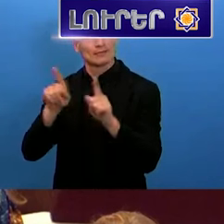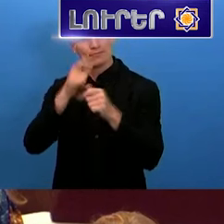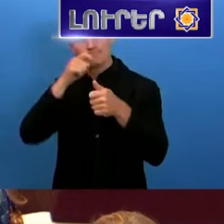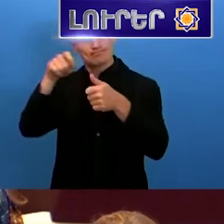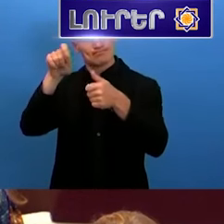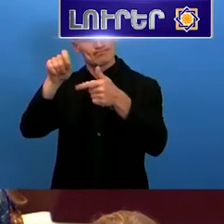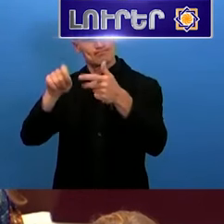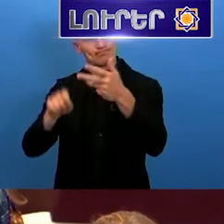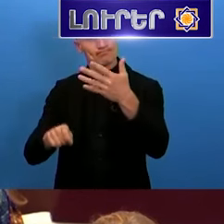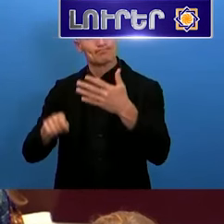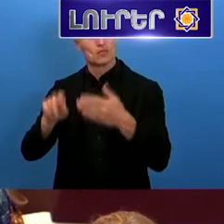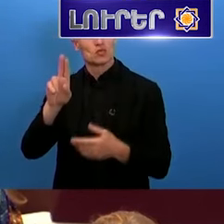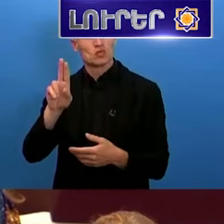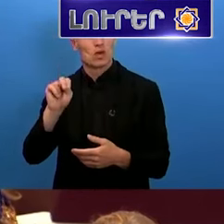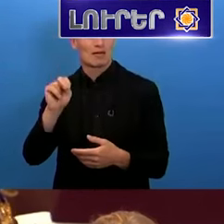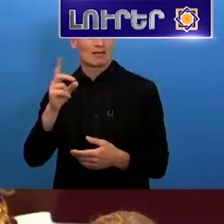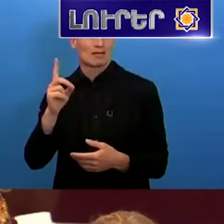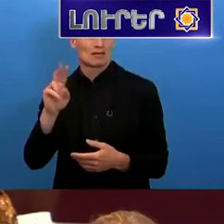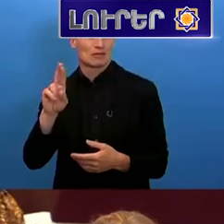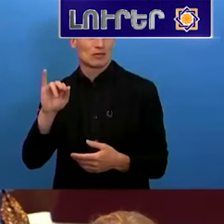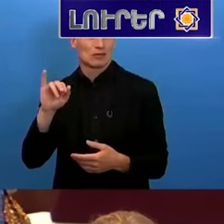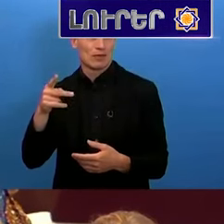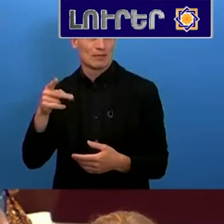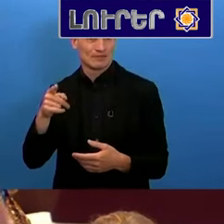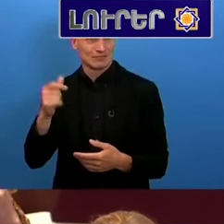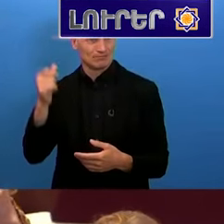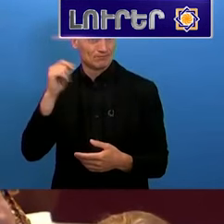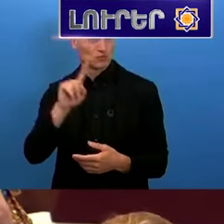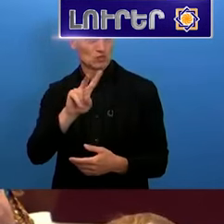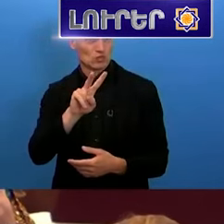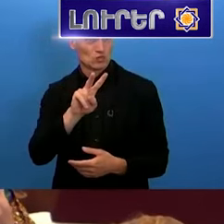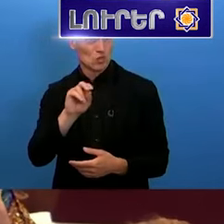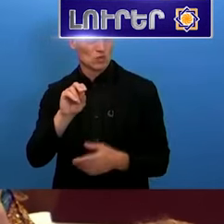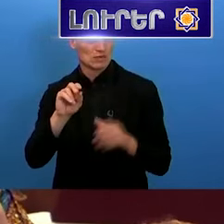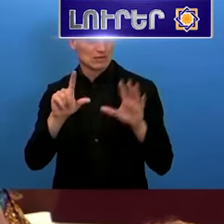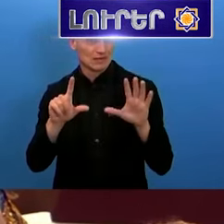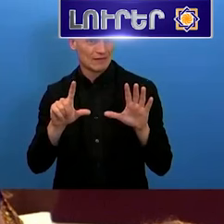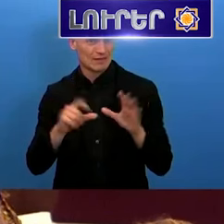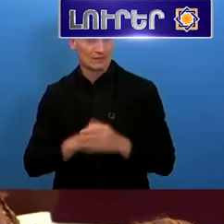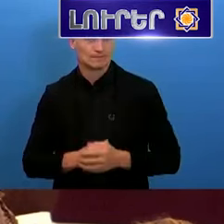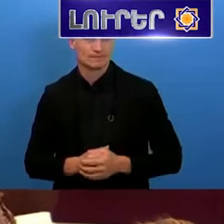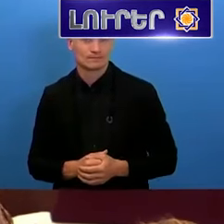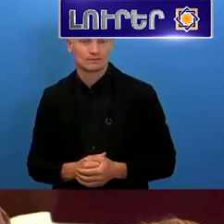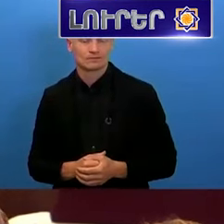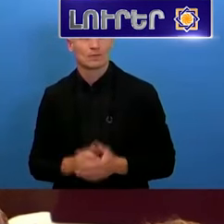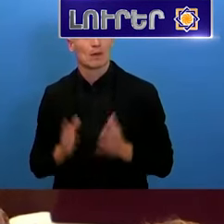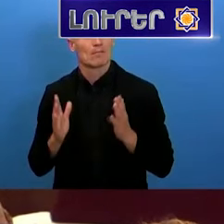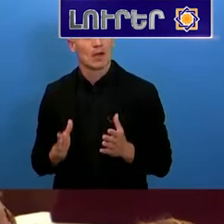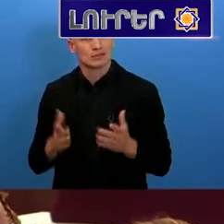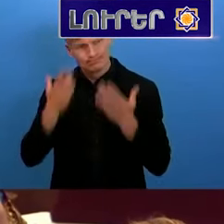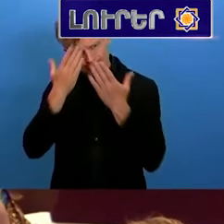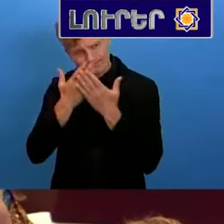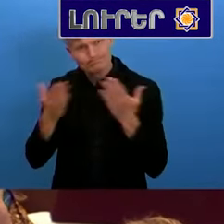հուսայինք վերդադարեցնան գենետիկական աղբյուրների ոչնչացումը, խտրականությունը, ցեղասպանությունը, էթնիկ զտումները այս աշխարհում, վեր մունք